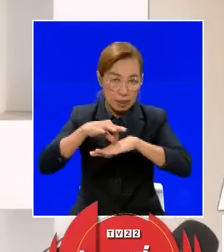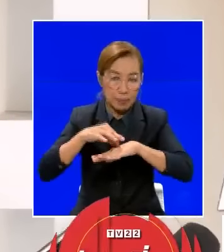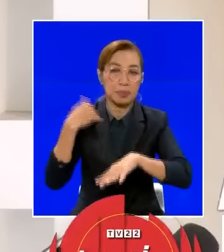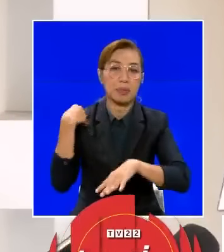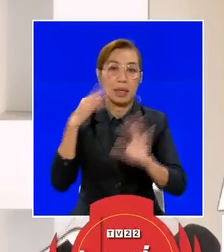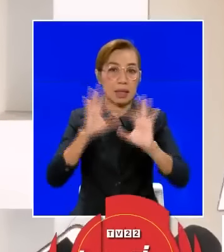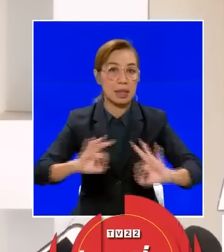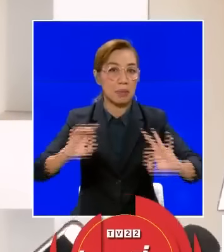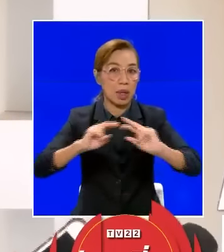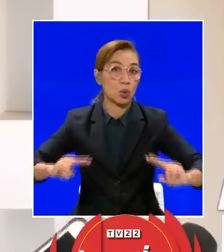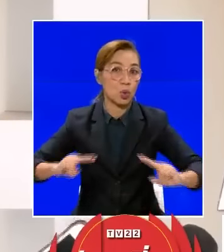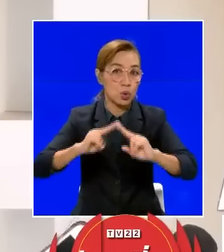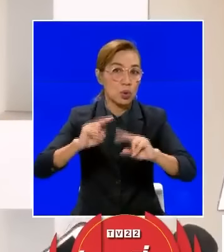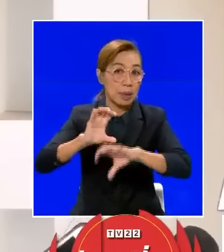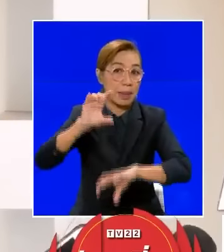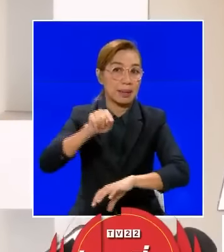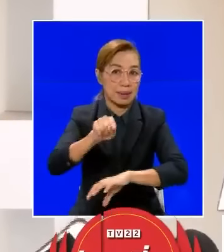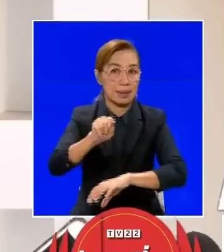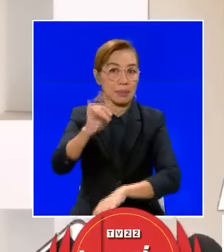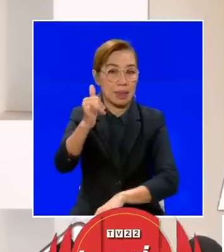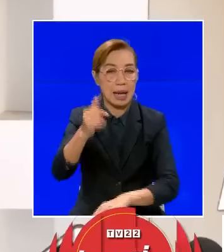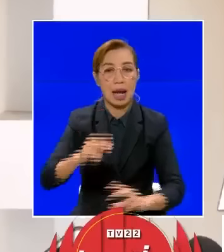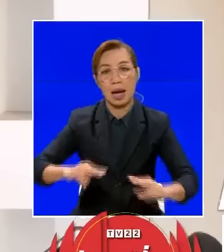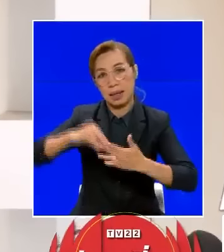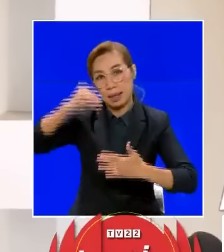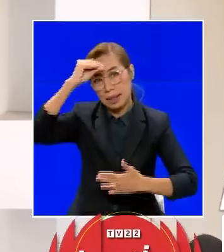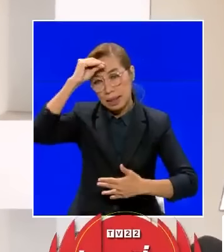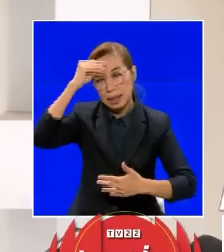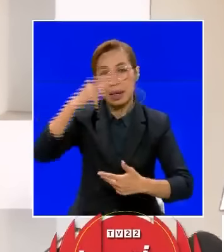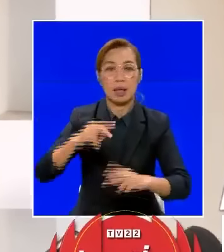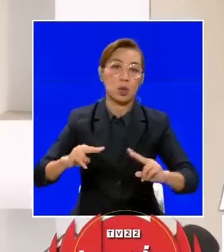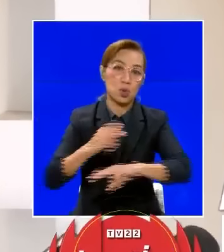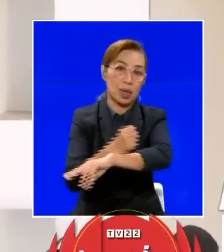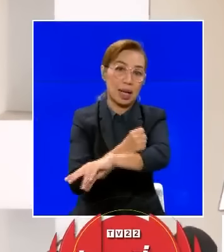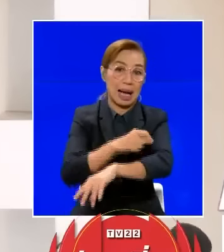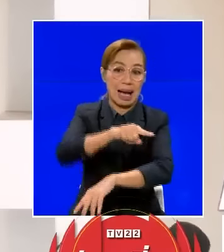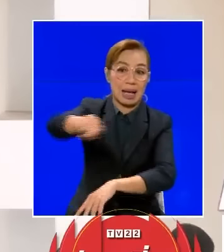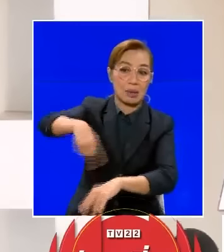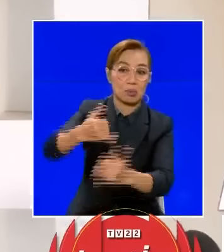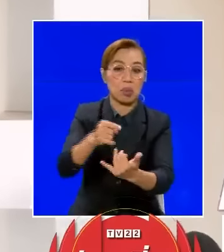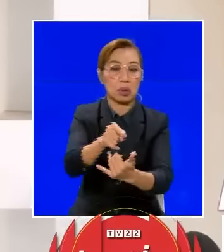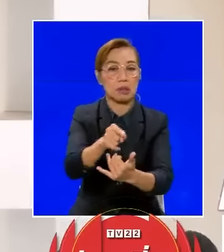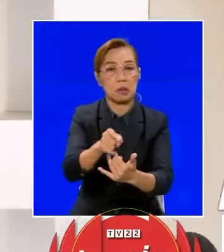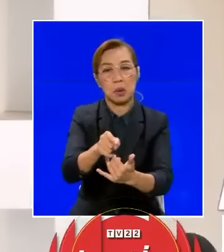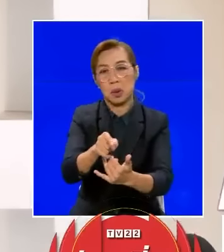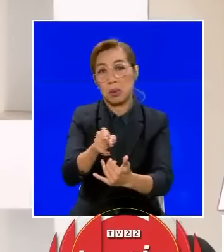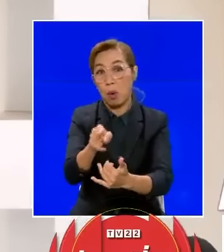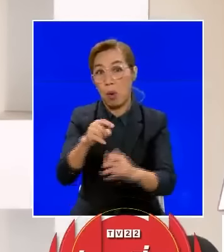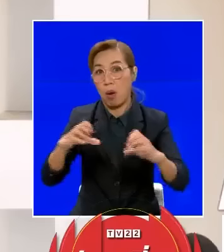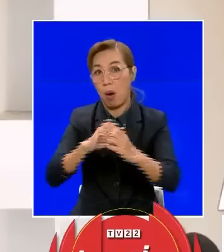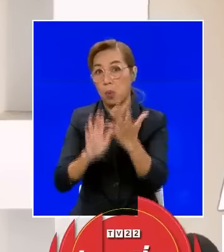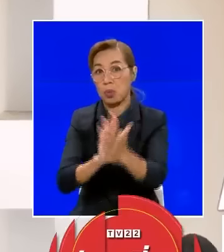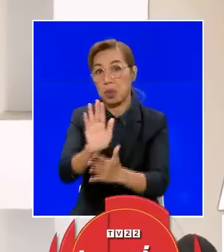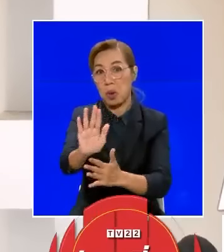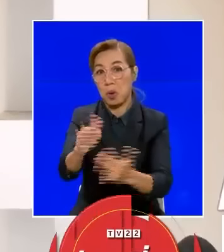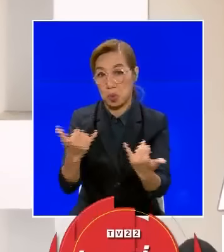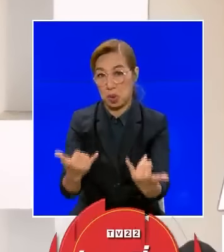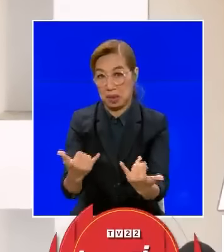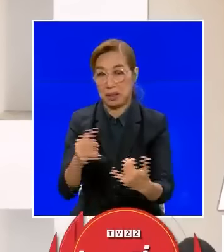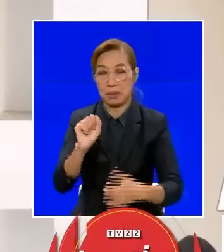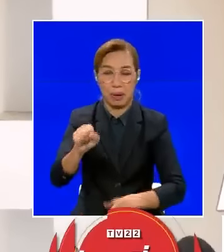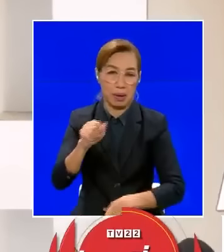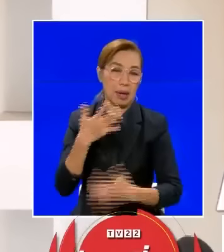ะกระทรวงไข่แดงอย่างมหาดไทยกระทรวงศึกษาธิการและกระทรวงแรงงานซึ่งอันเนี้ย ันก็แบบว่าอยู่ในภูมิใจไทยทั้งนั้นเลยนะแต่ก็ต้